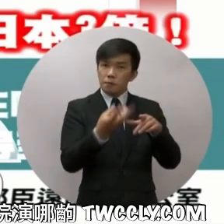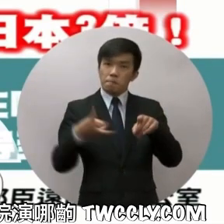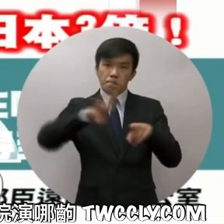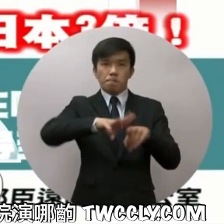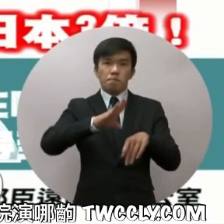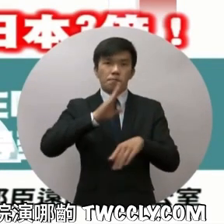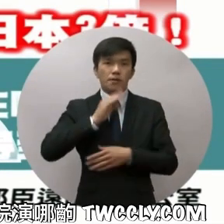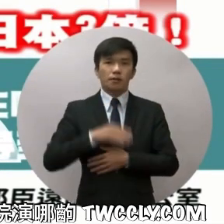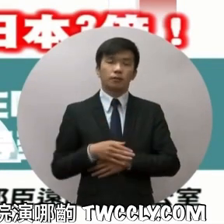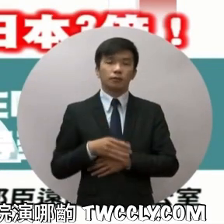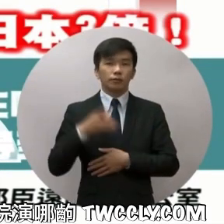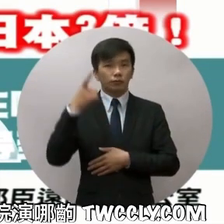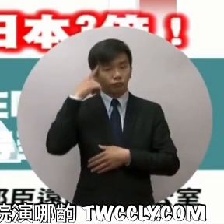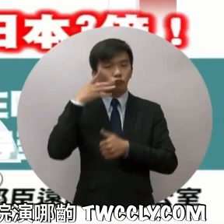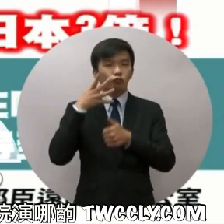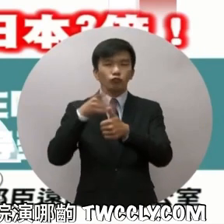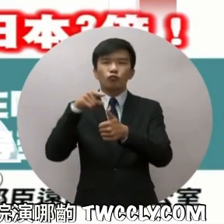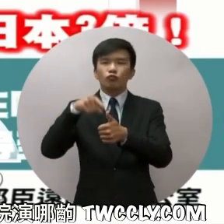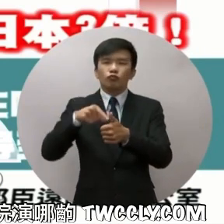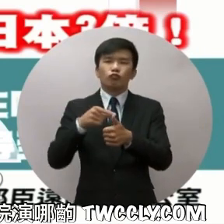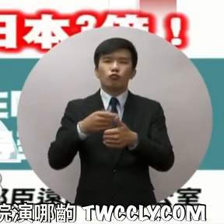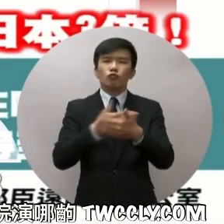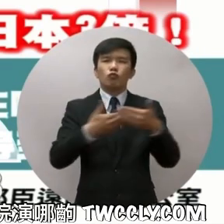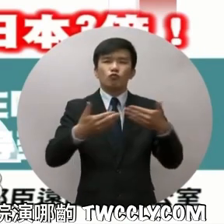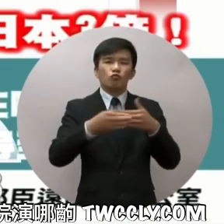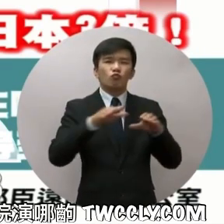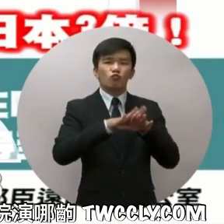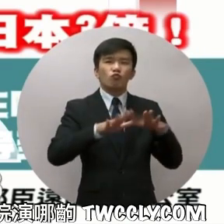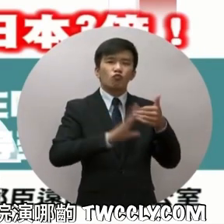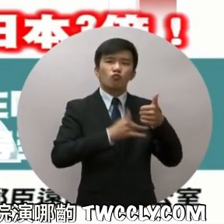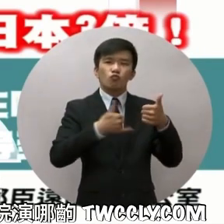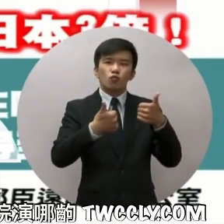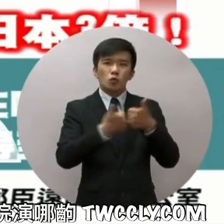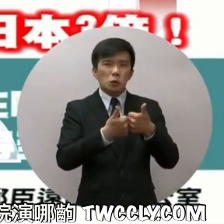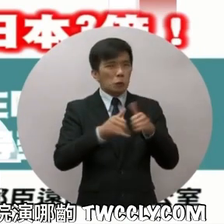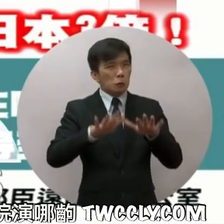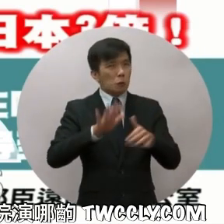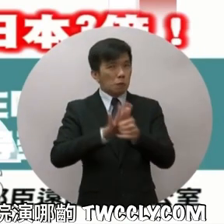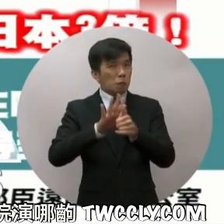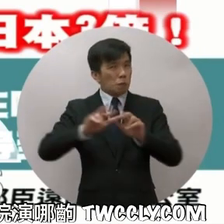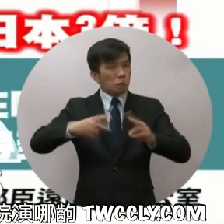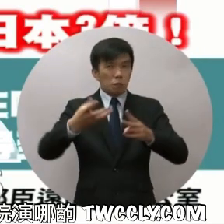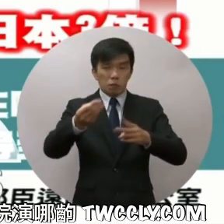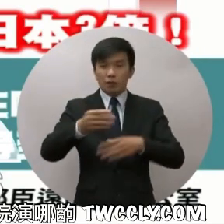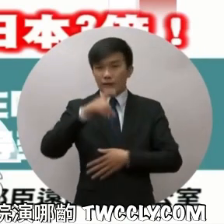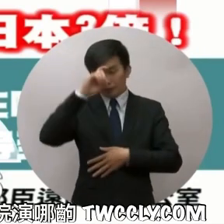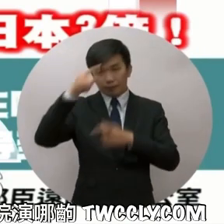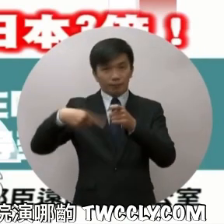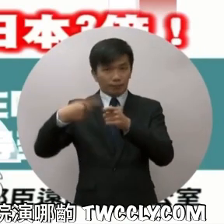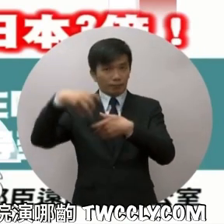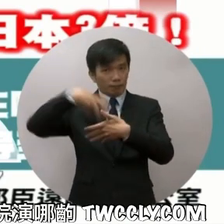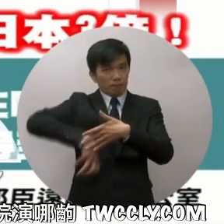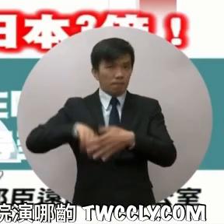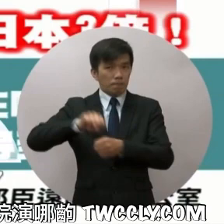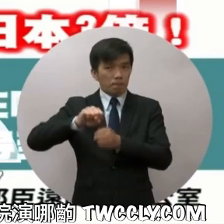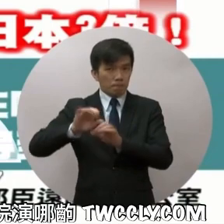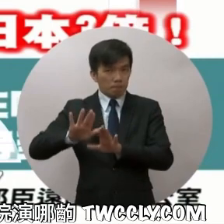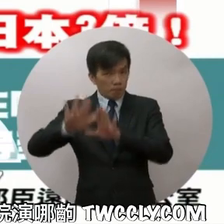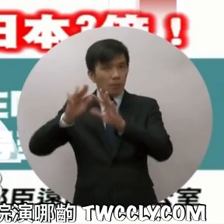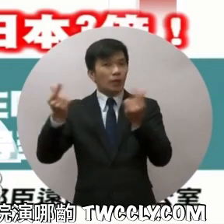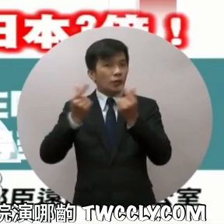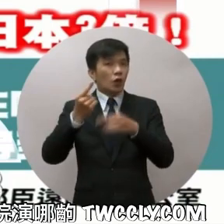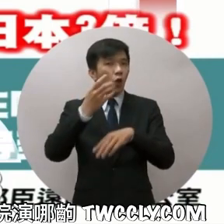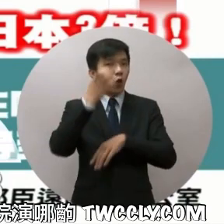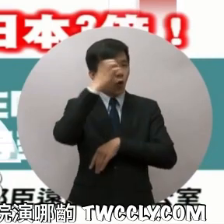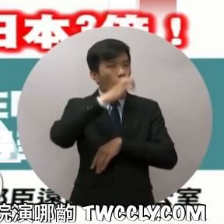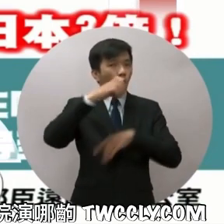導委員會這個具體的成效確實我們沒有看到提升那我們希望說在一年內能提升到歐盟國家的水準這部分我們是不是請